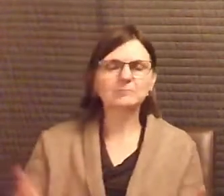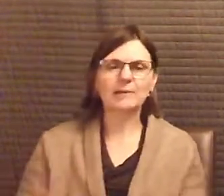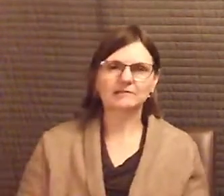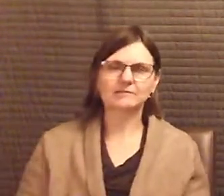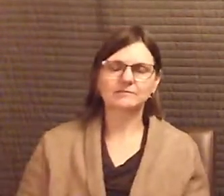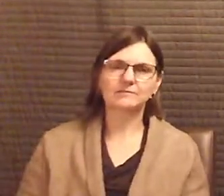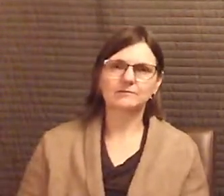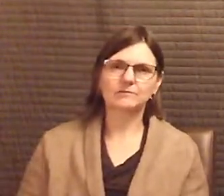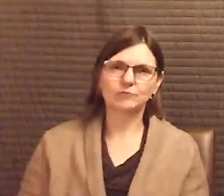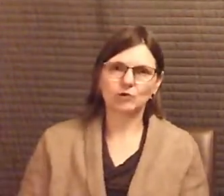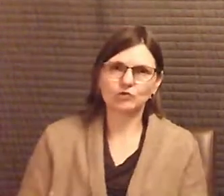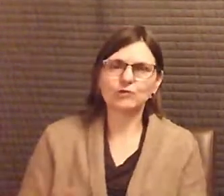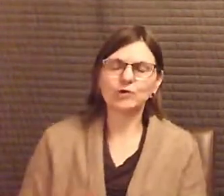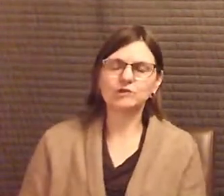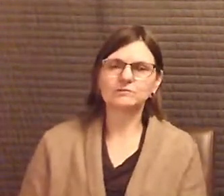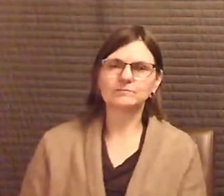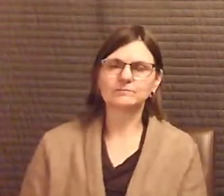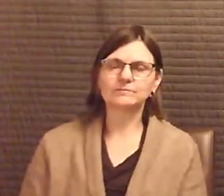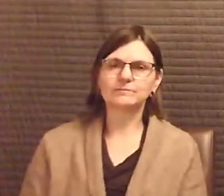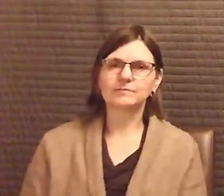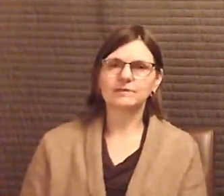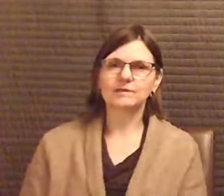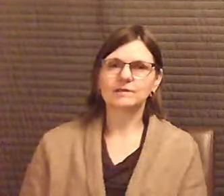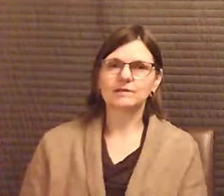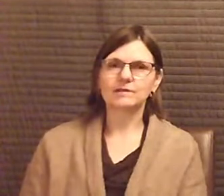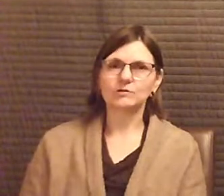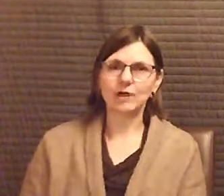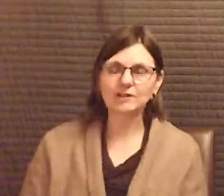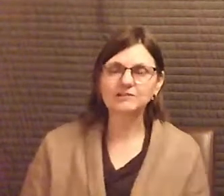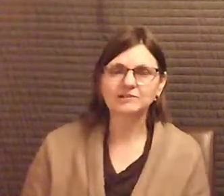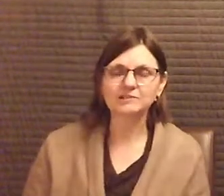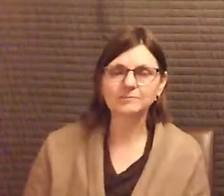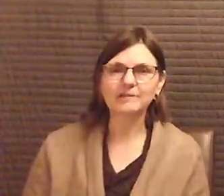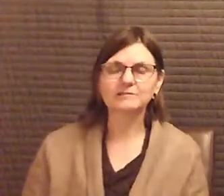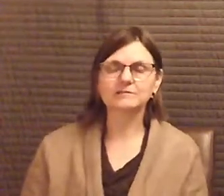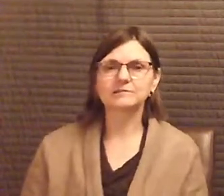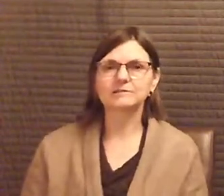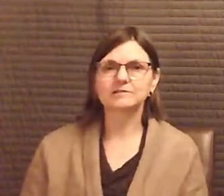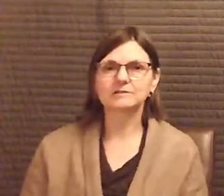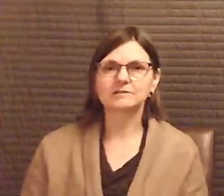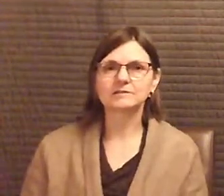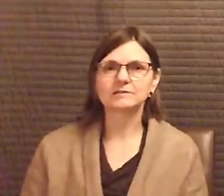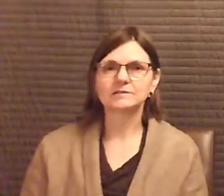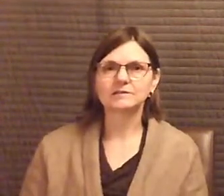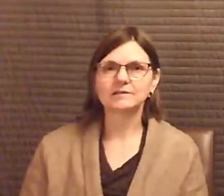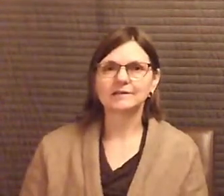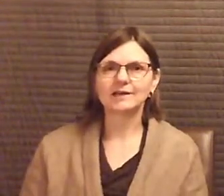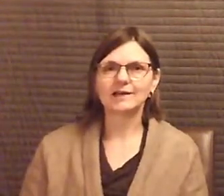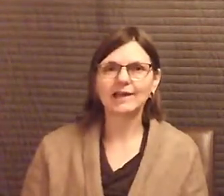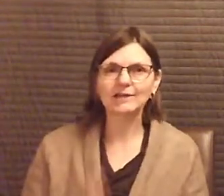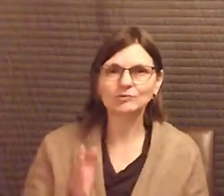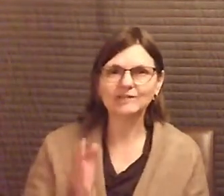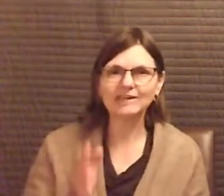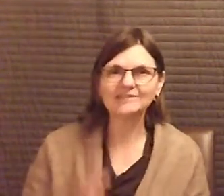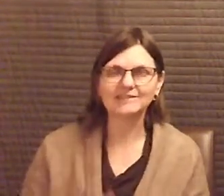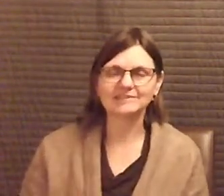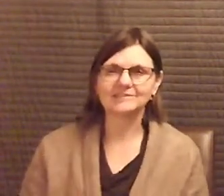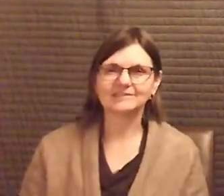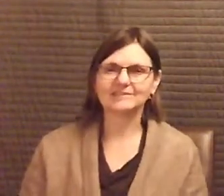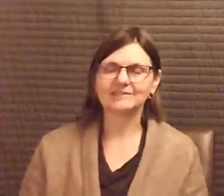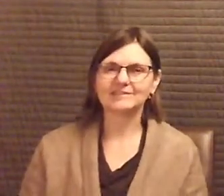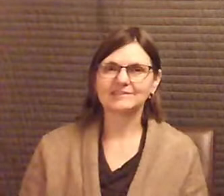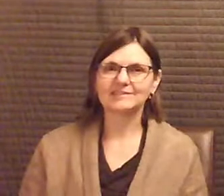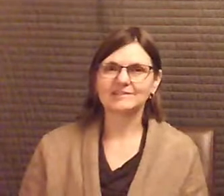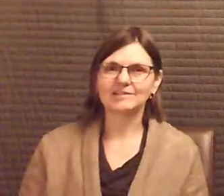geen respect ook al horen wat nooit john haar gesprek johannes aan respect and i was able to see lower en hij kon weer zien